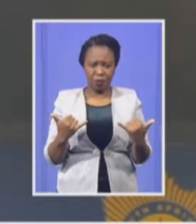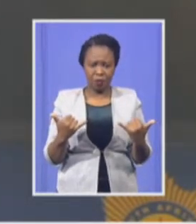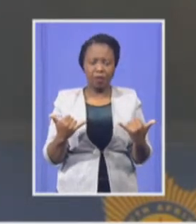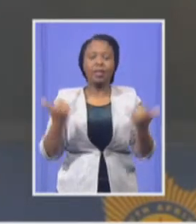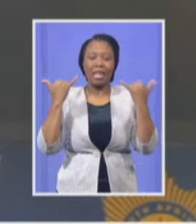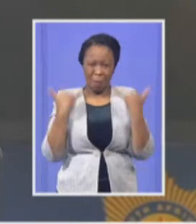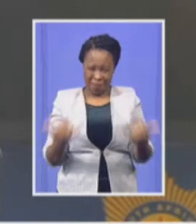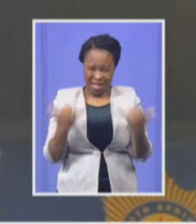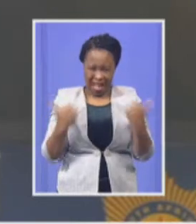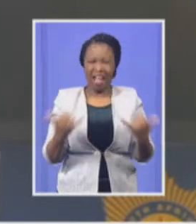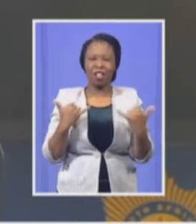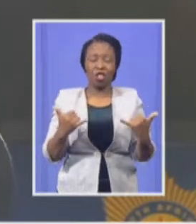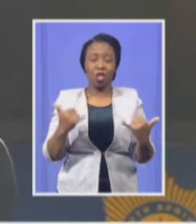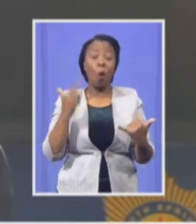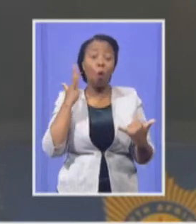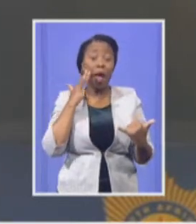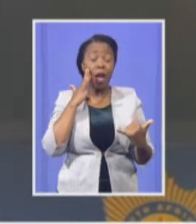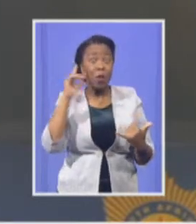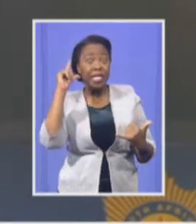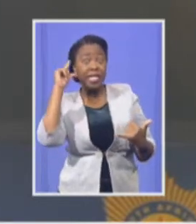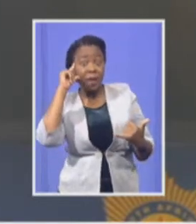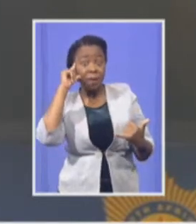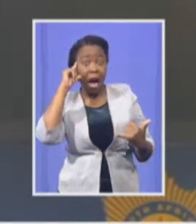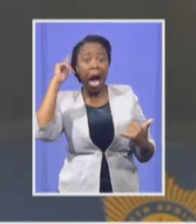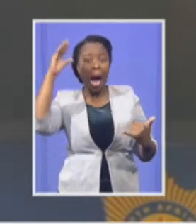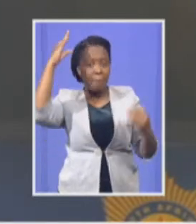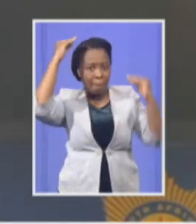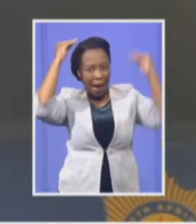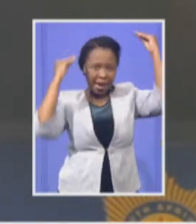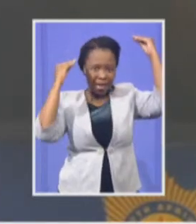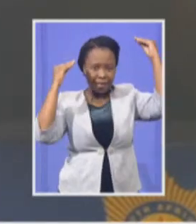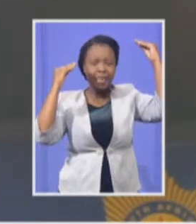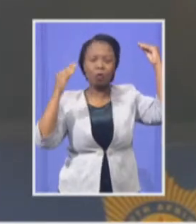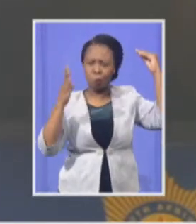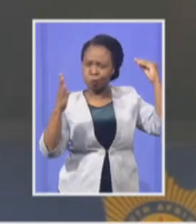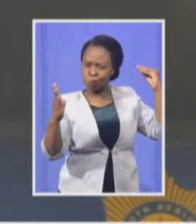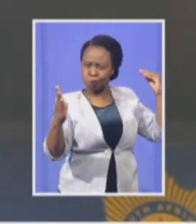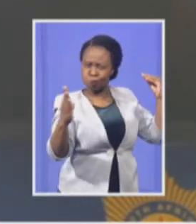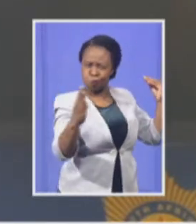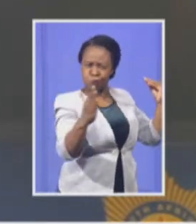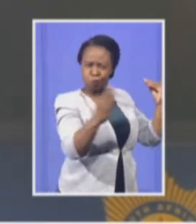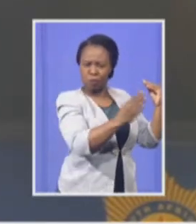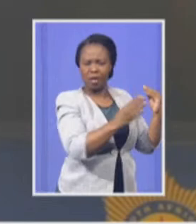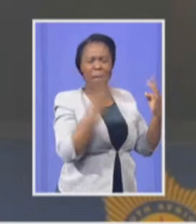Namhlanje masilala azobe seqalile ukuhamba phakathi kwenu.